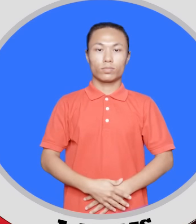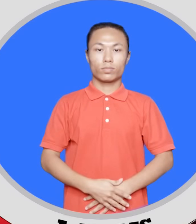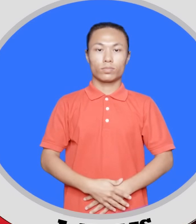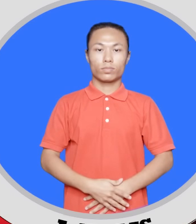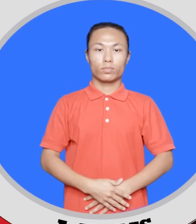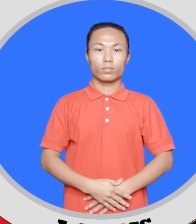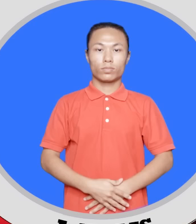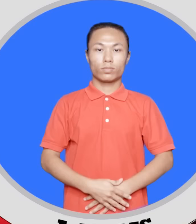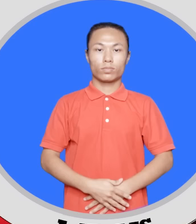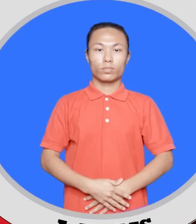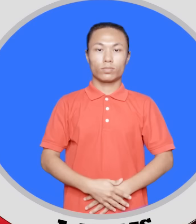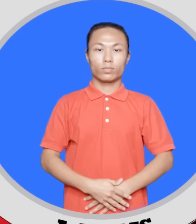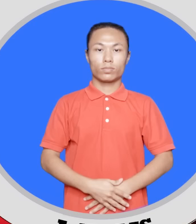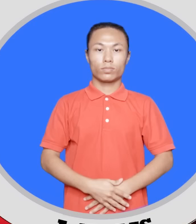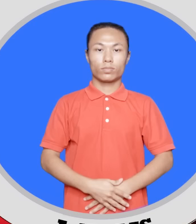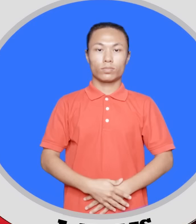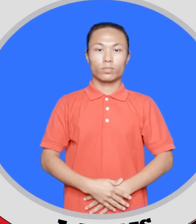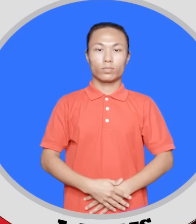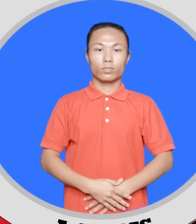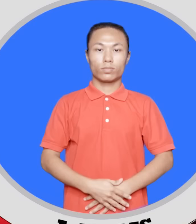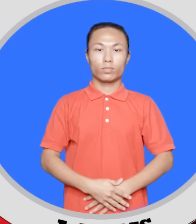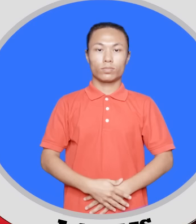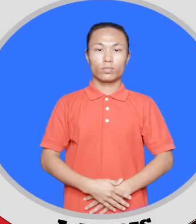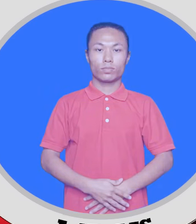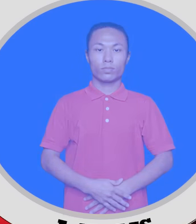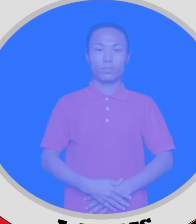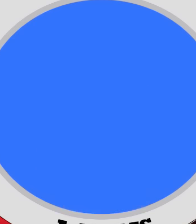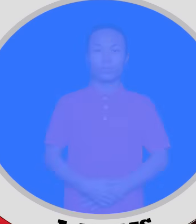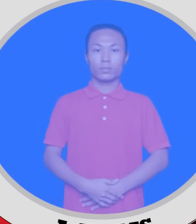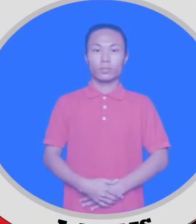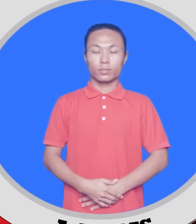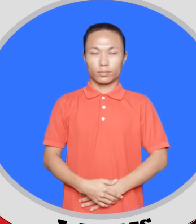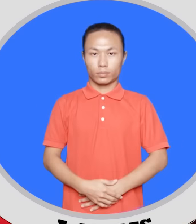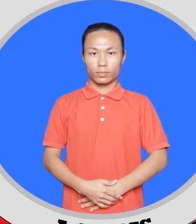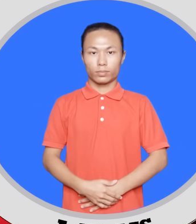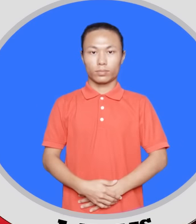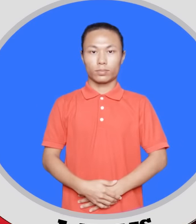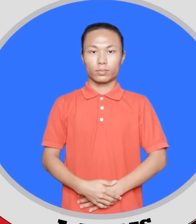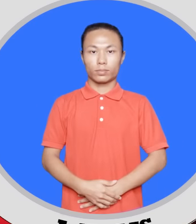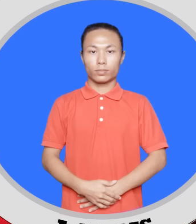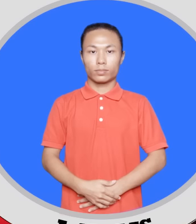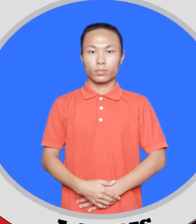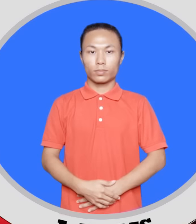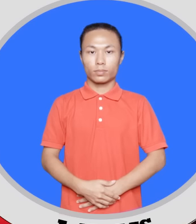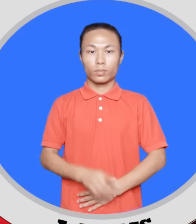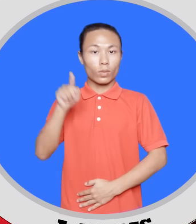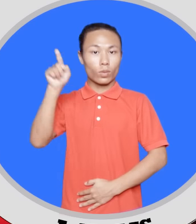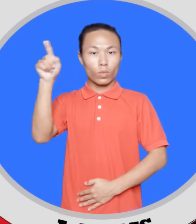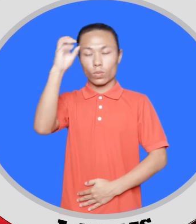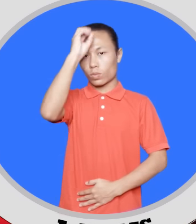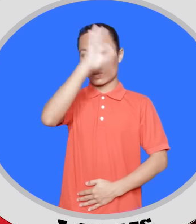ချင်းစာနာထောက်ထားရေးနဲ့ဘေးအန္တရာယ်ဆိုင်ရာဝန်ကြီးဌာနကဇူလိုင်လ12ရက်မှာထုတ်ပြန်ခဲ့ပါတယ်။ကချင်ပြ